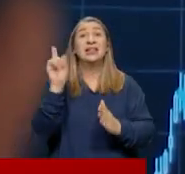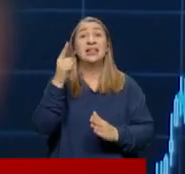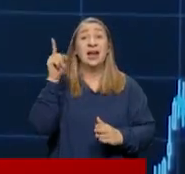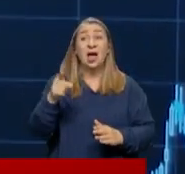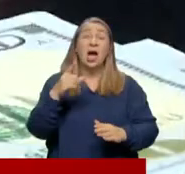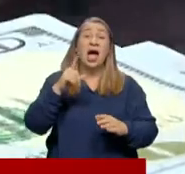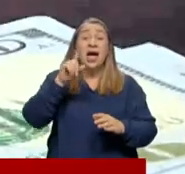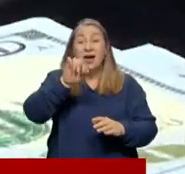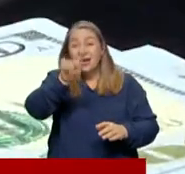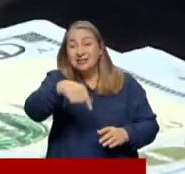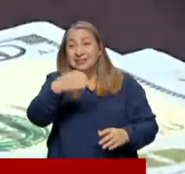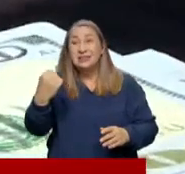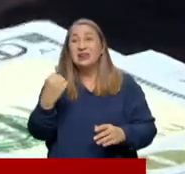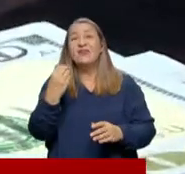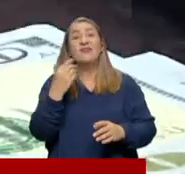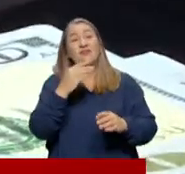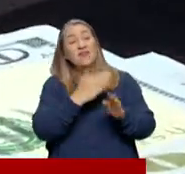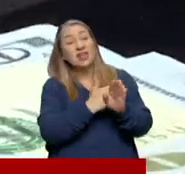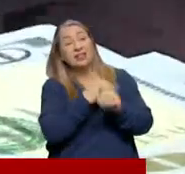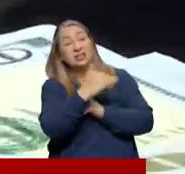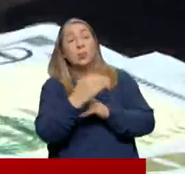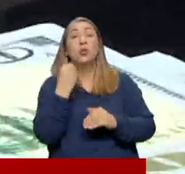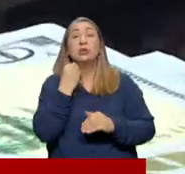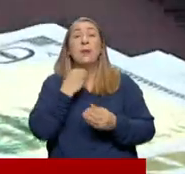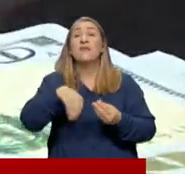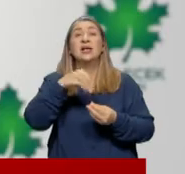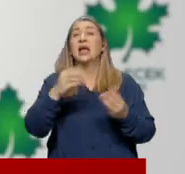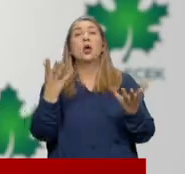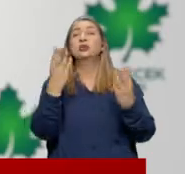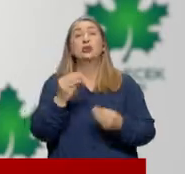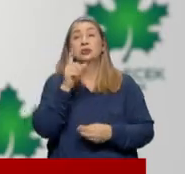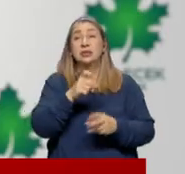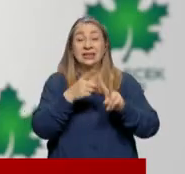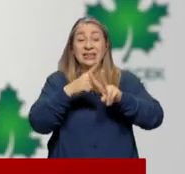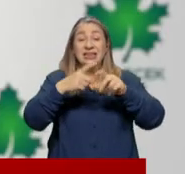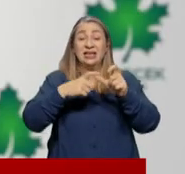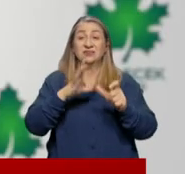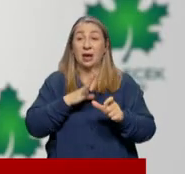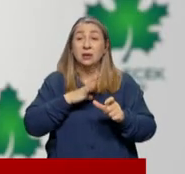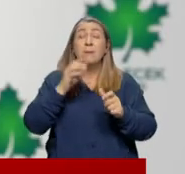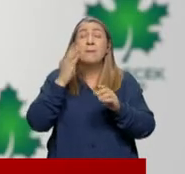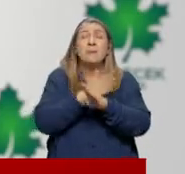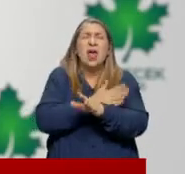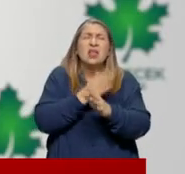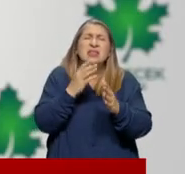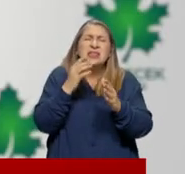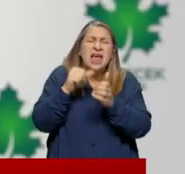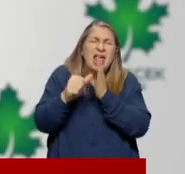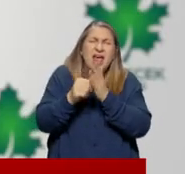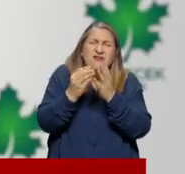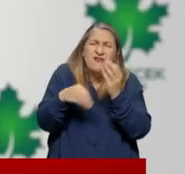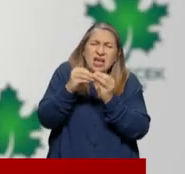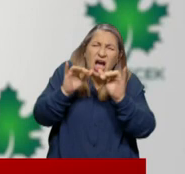liderleri ise hazine'nin vatandaşın borçlanma faizleri ne olacak diye sordu nasvar deyip memleketi tarihinin en faiz